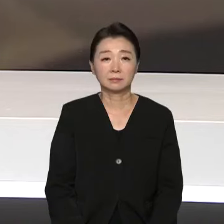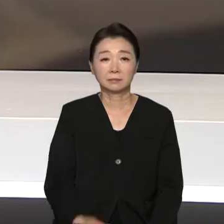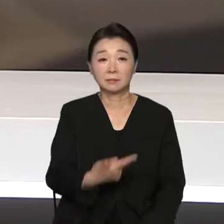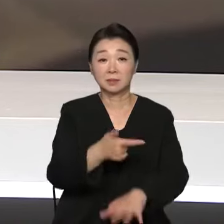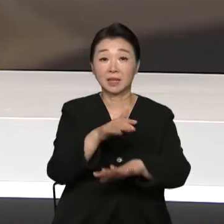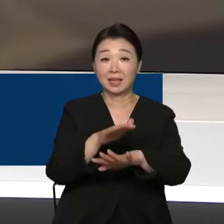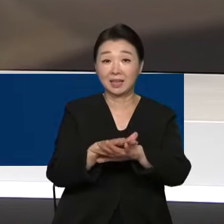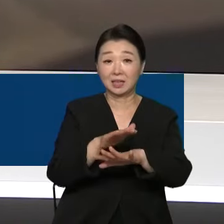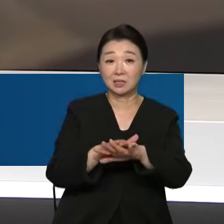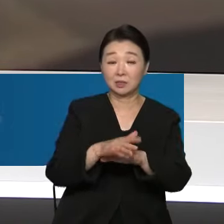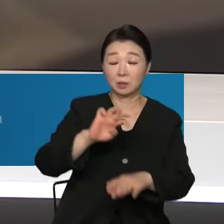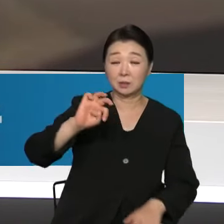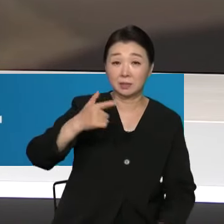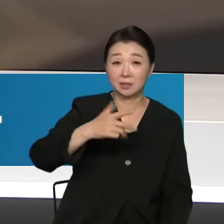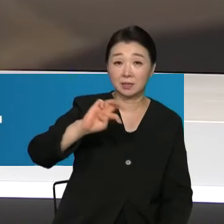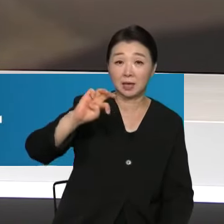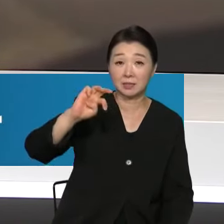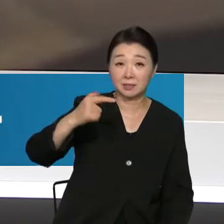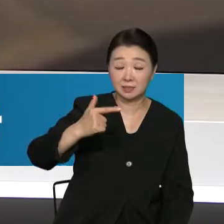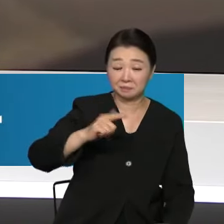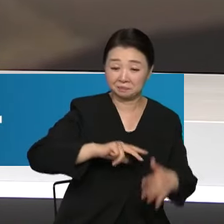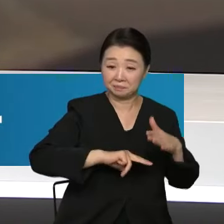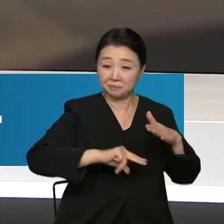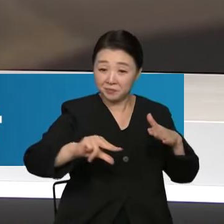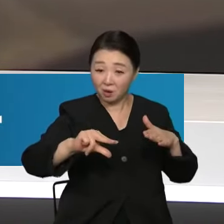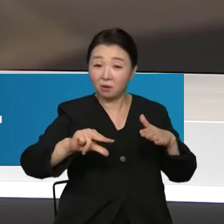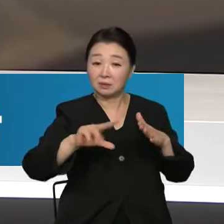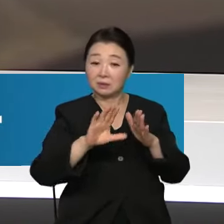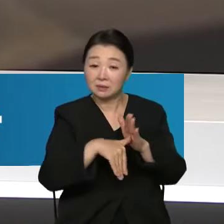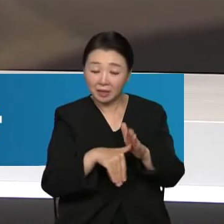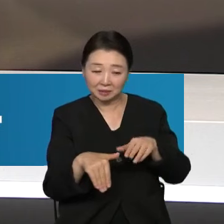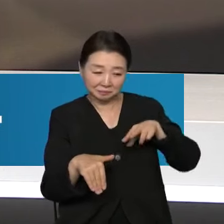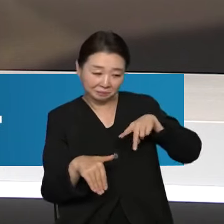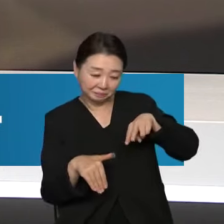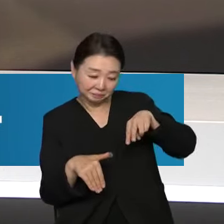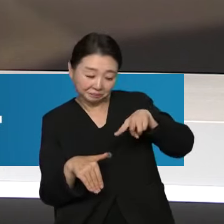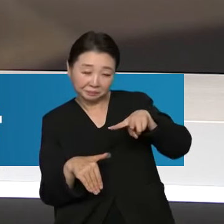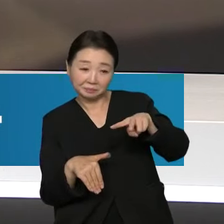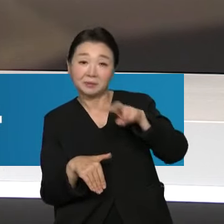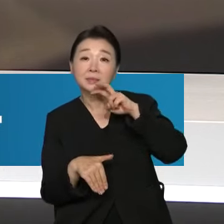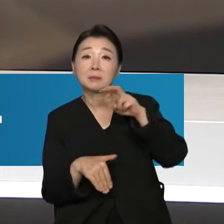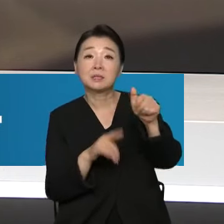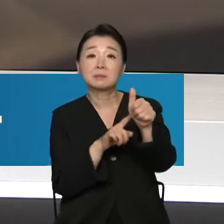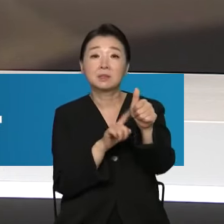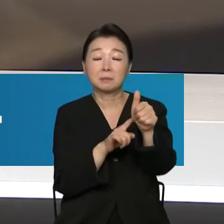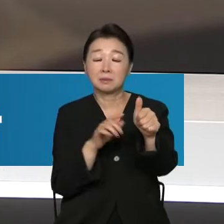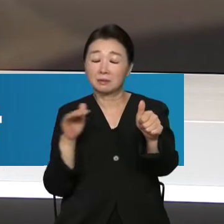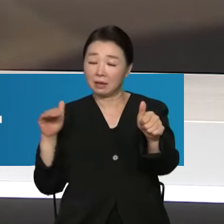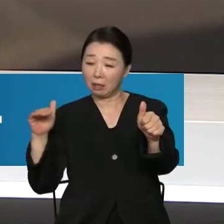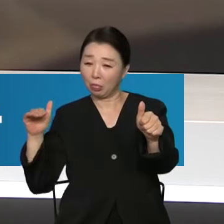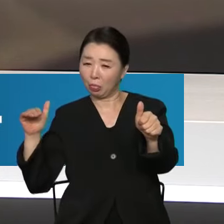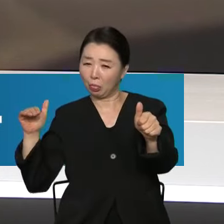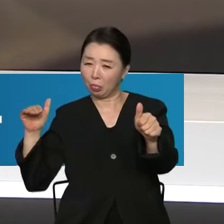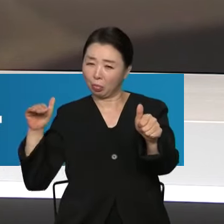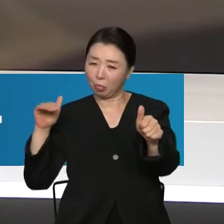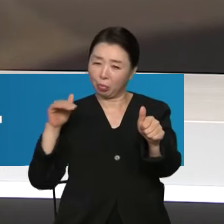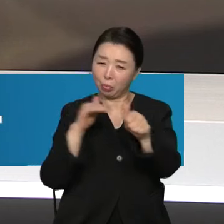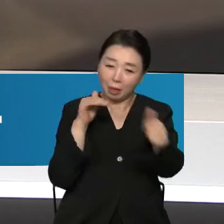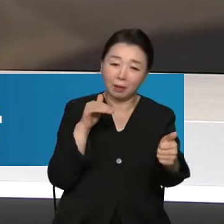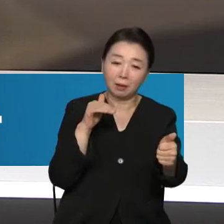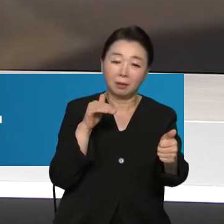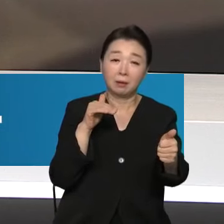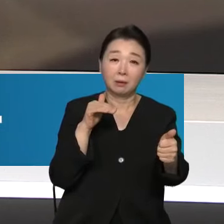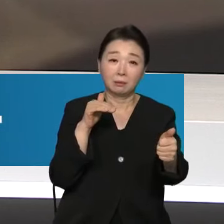대전 신탄진역 인근 도로에서 건널목을 건너던 20대 남성이 달려오던 차량에 치 있는 사고가 발생했습니다